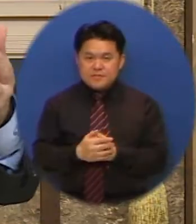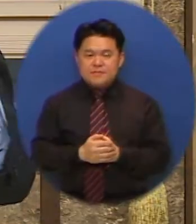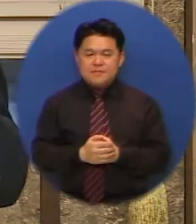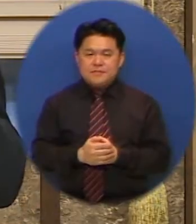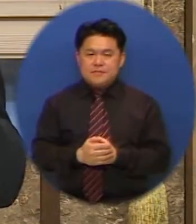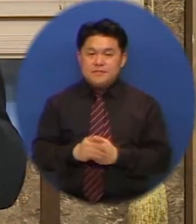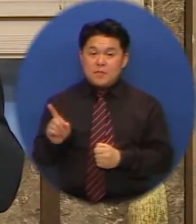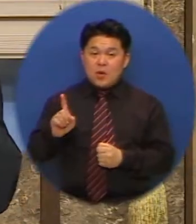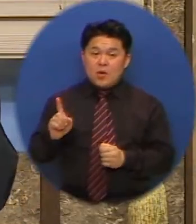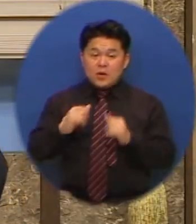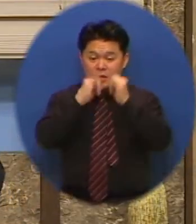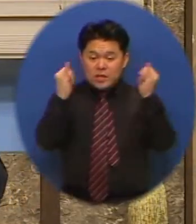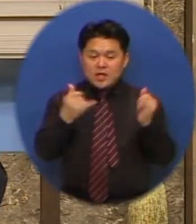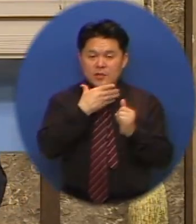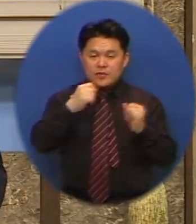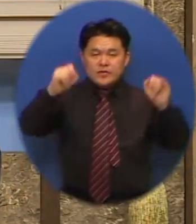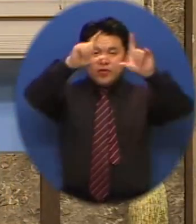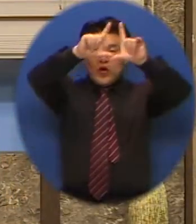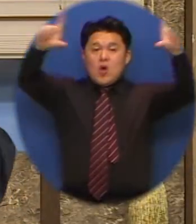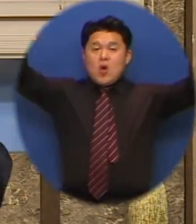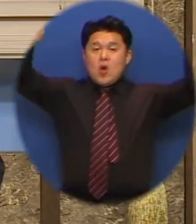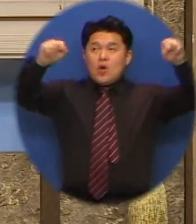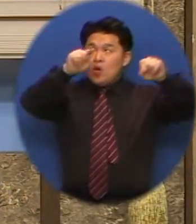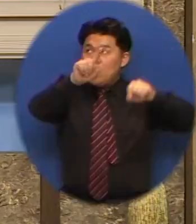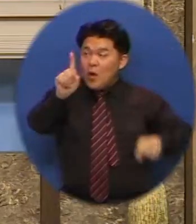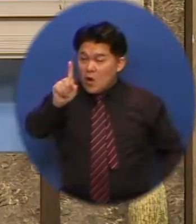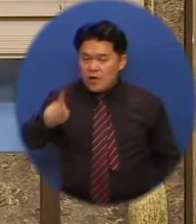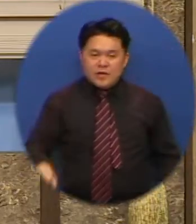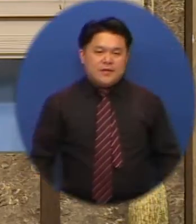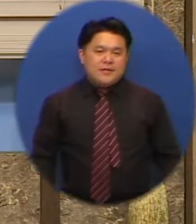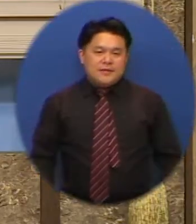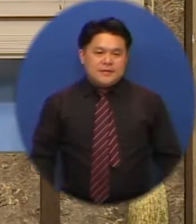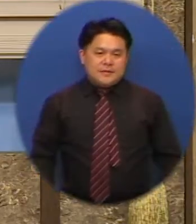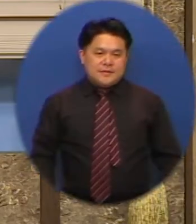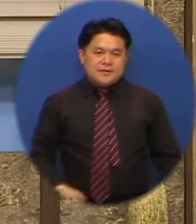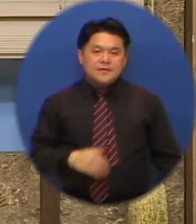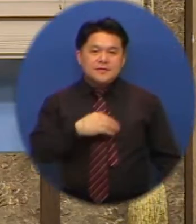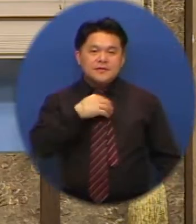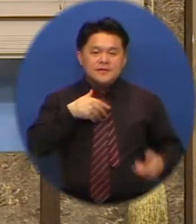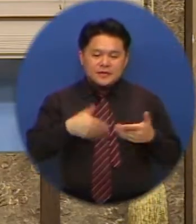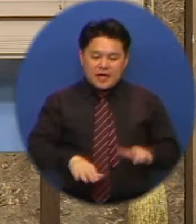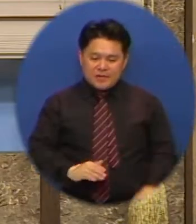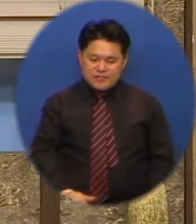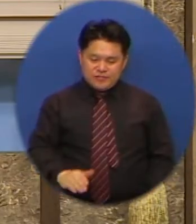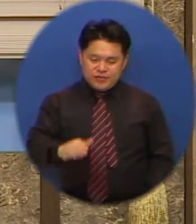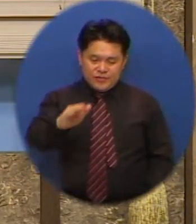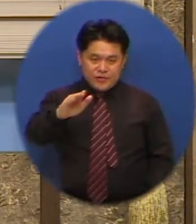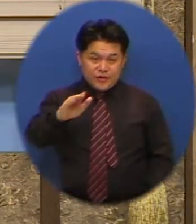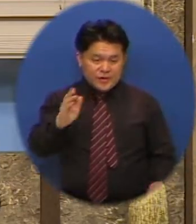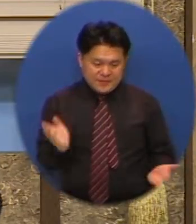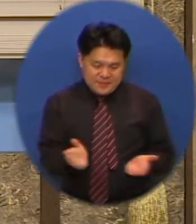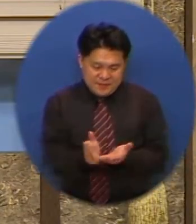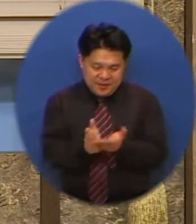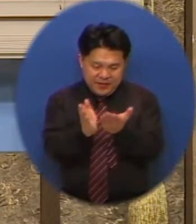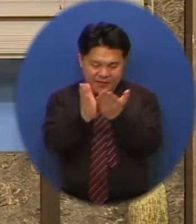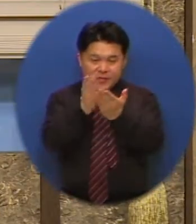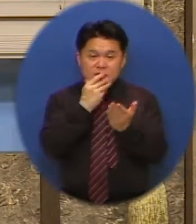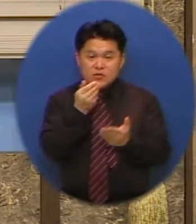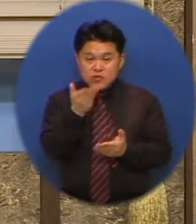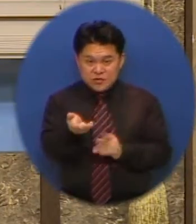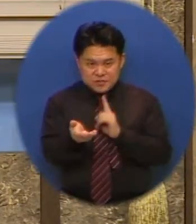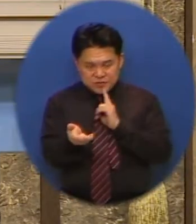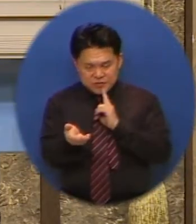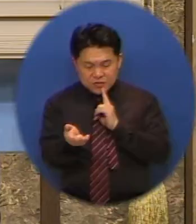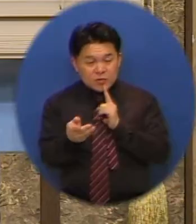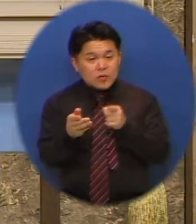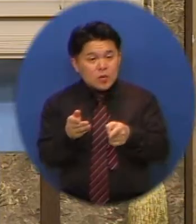정부가 그 사회복지 부분의 슬로건이 생애 주기별 맞춤 복지거든요. 네. 예. 그럼 생애 주기 맞춤 복지를 하려면